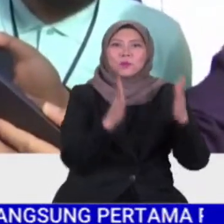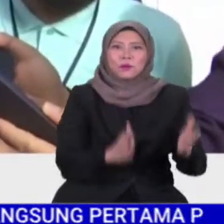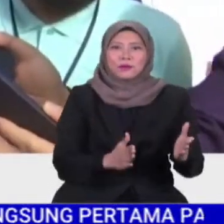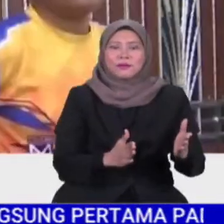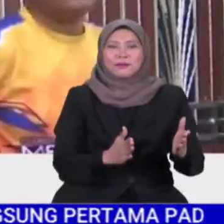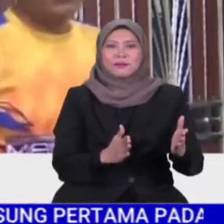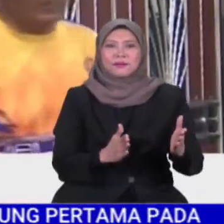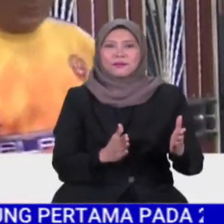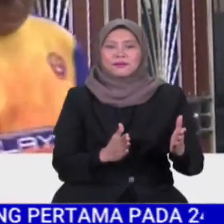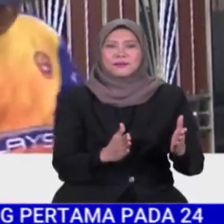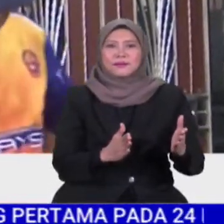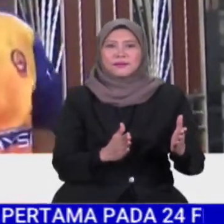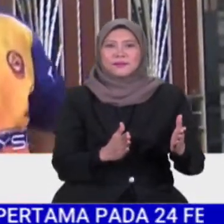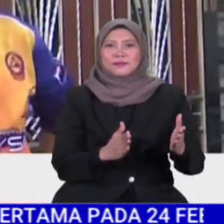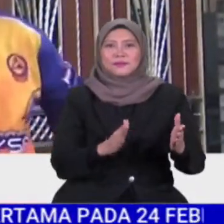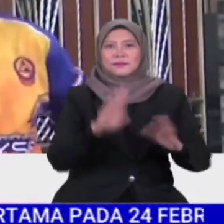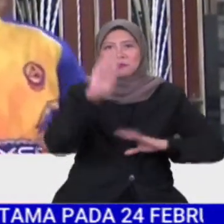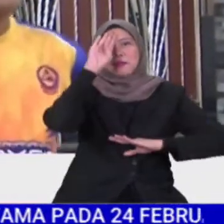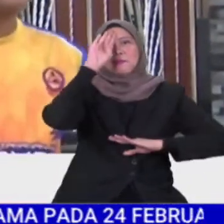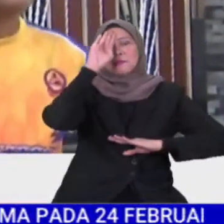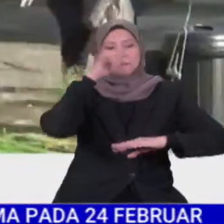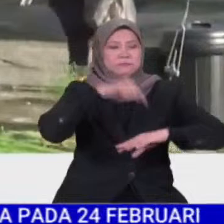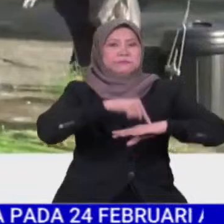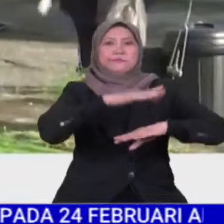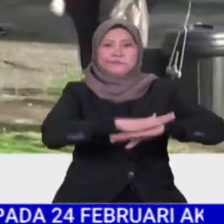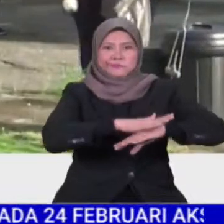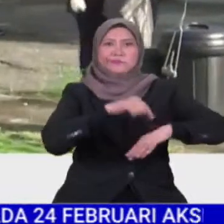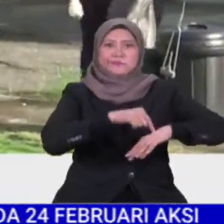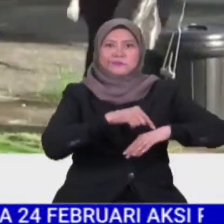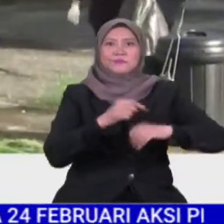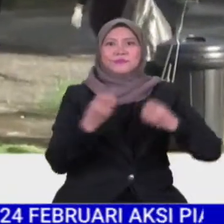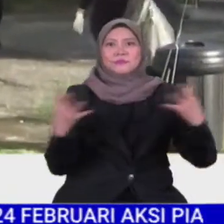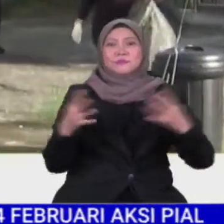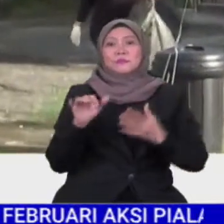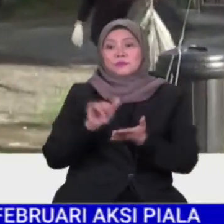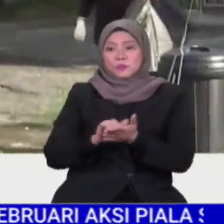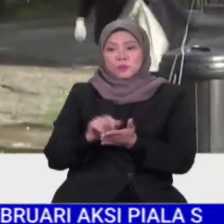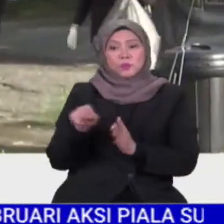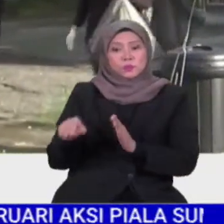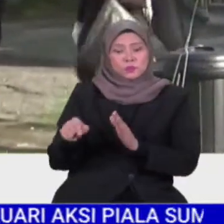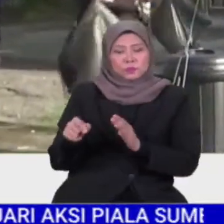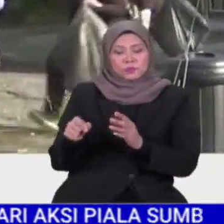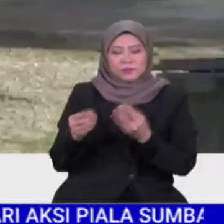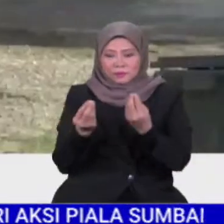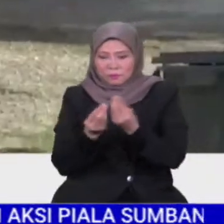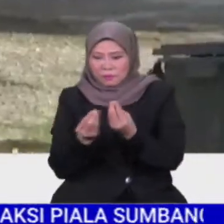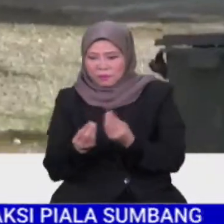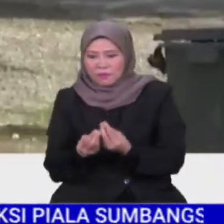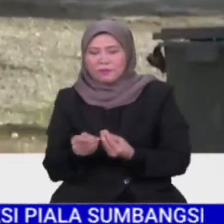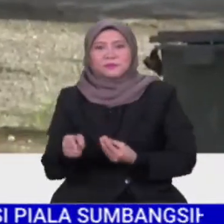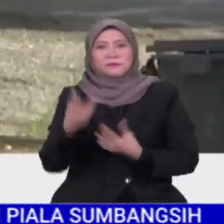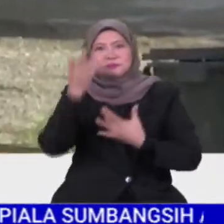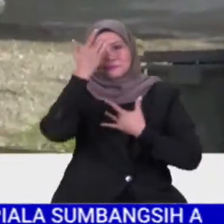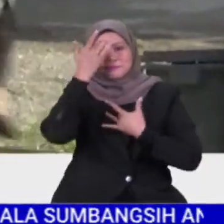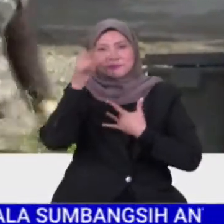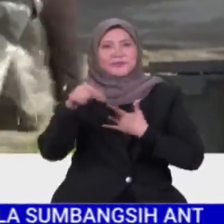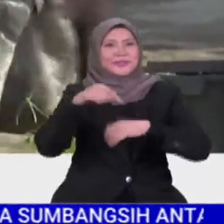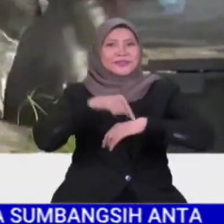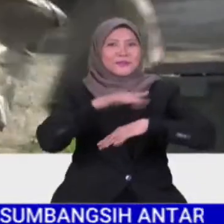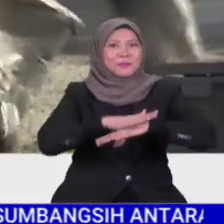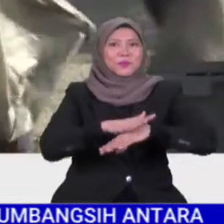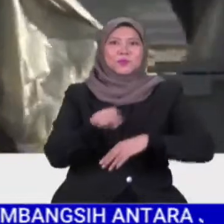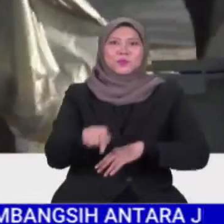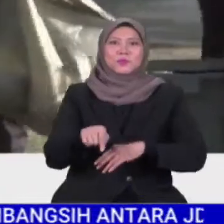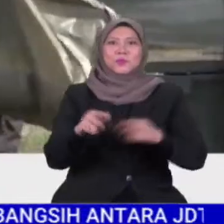telah dikena penyakit denggi ini. Jadi ini telah menjadi satu wabak yang mana bukan